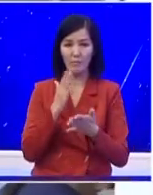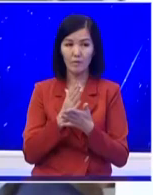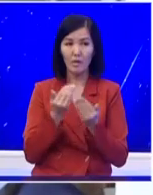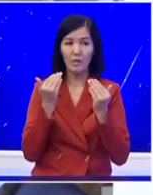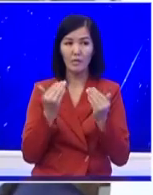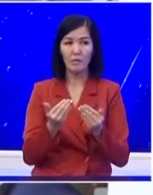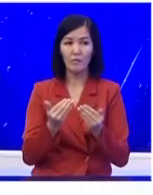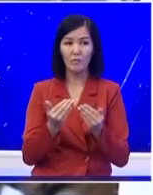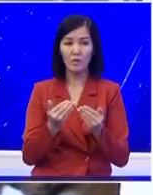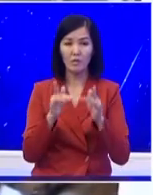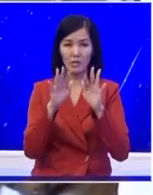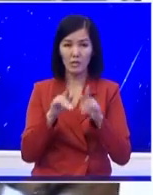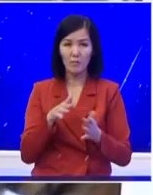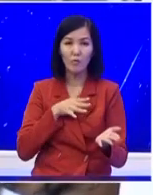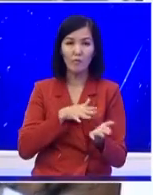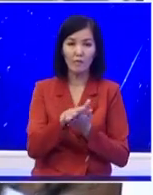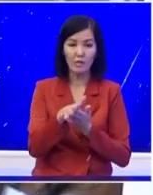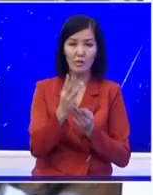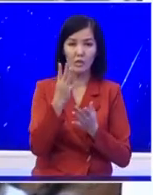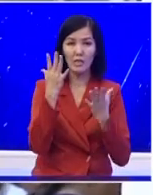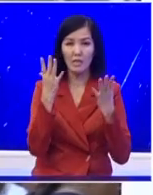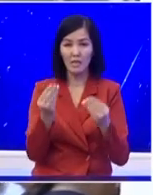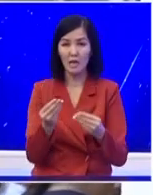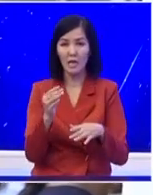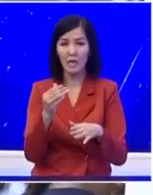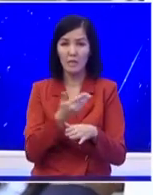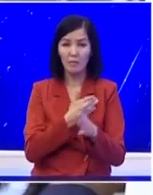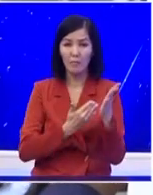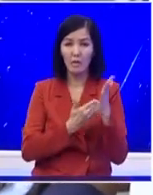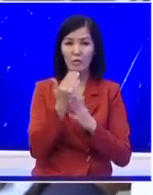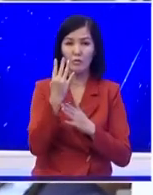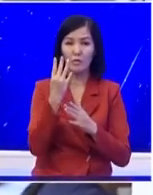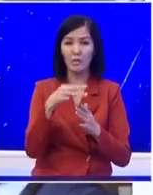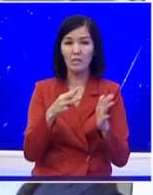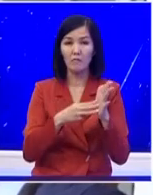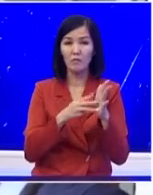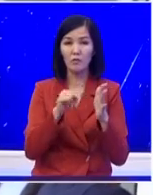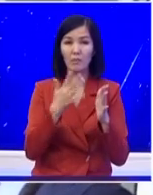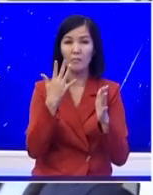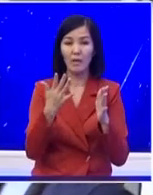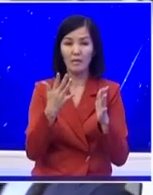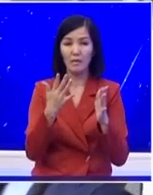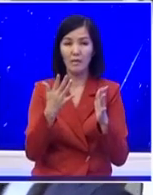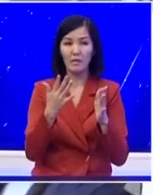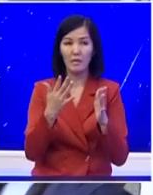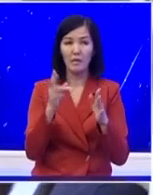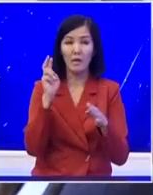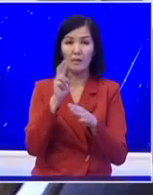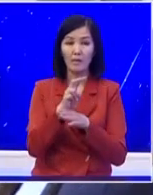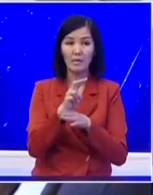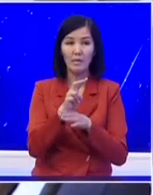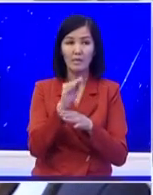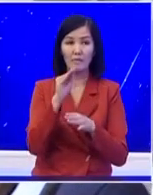вытащили через компьютер. У меня 4 дня температура была 38,5. А потом я обратилась, вот